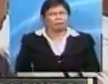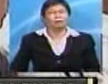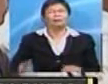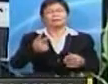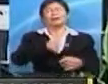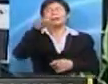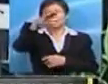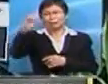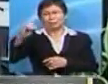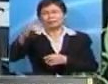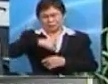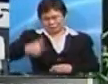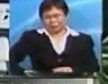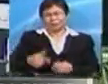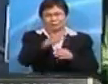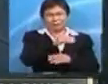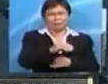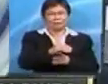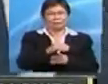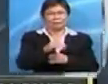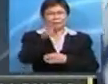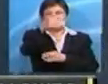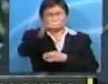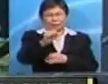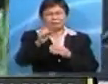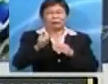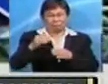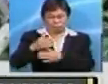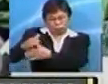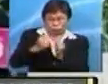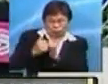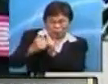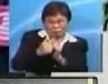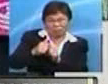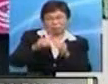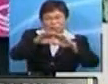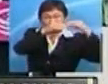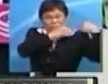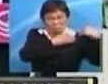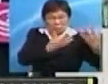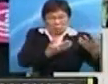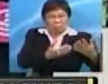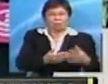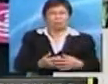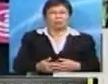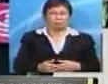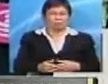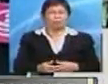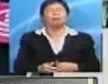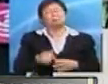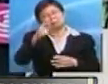Adakah perkembangan terkini daripada perbincangan itu? Adakah mereka telah bersetuju untuk sama-sama bertanggungjawab? Kami sudah bincang dengan China Southern. Sebenarnya ini pesawat kami. Itu pasal tanggungjawab lebih kepada